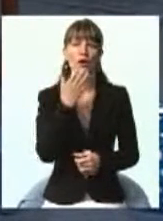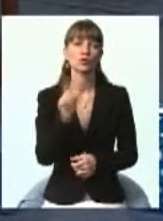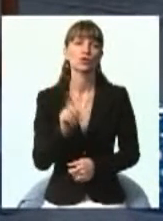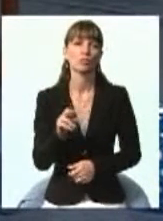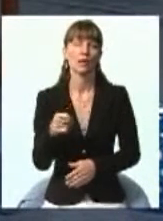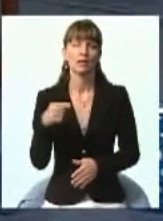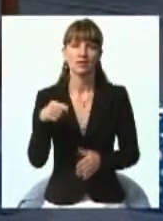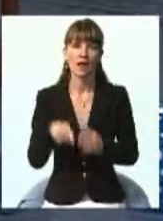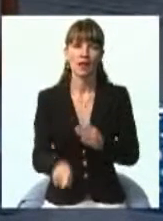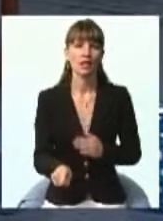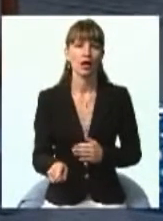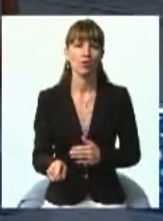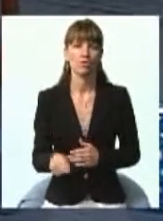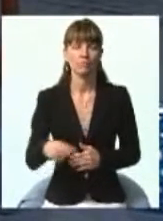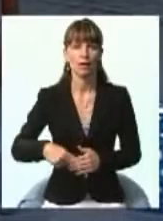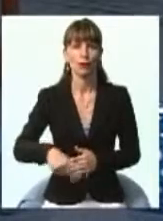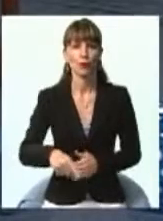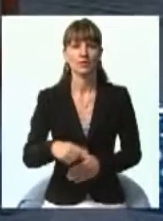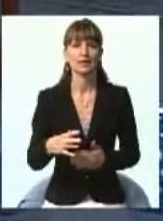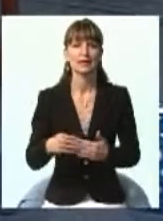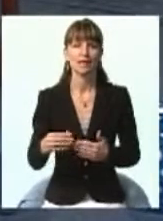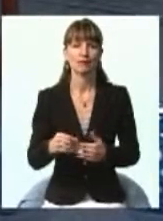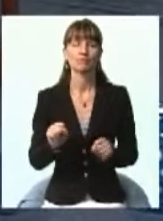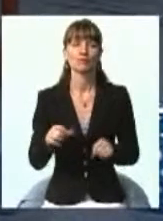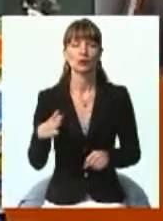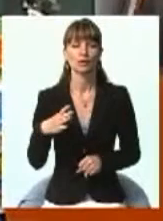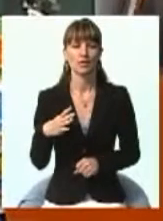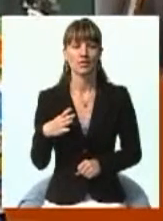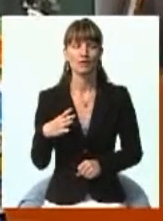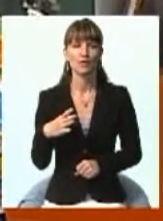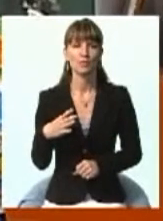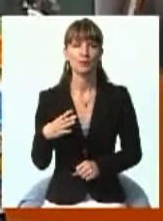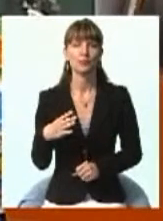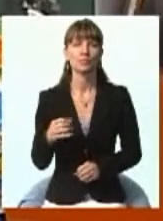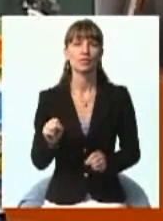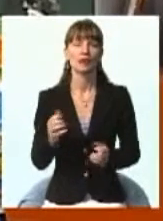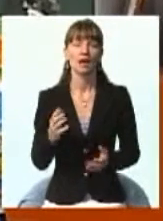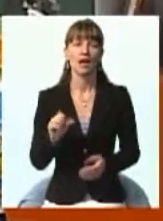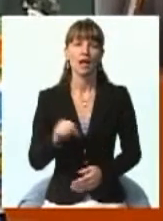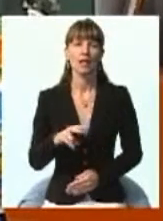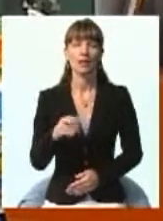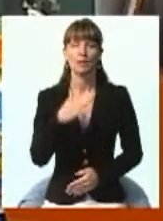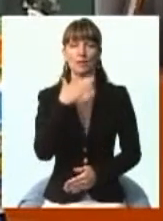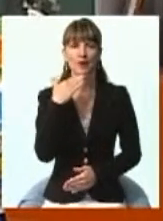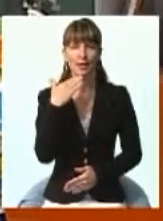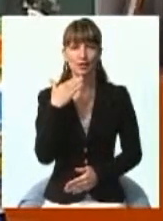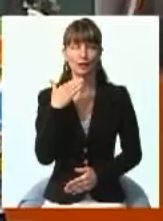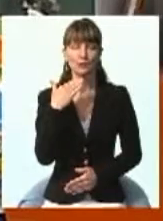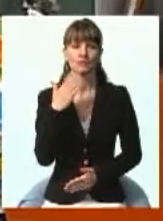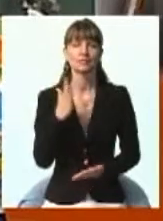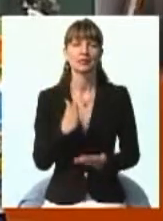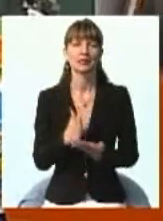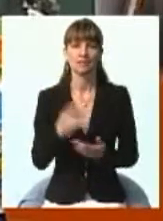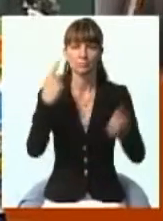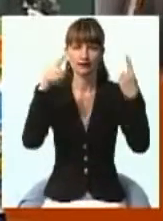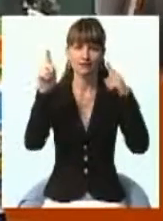туди далеко-далеко не бурити землю. Можливо, але все-таки багато є